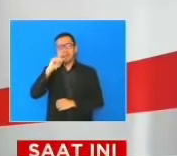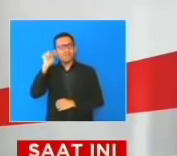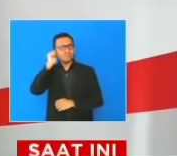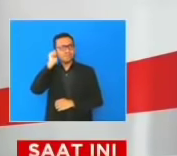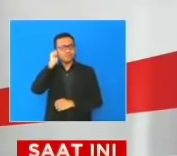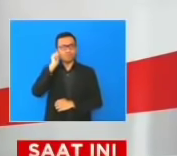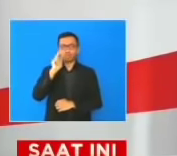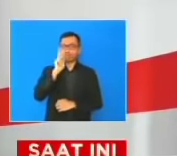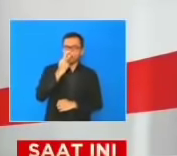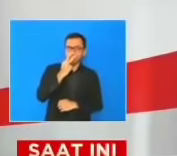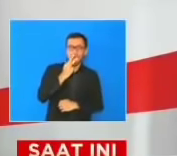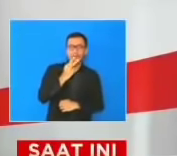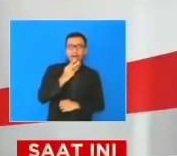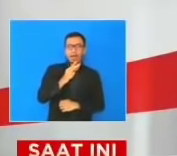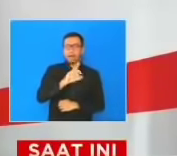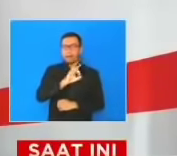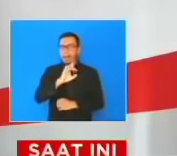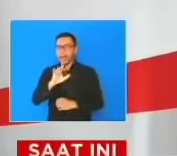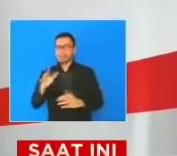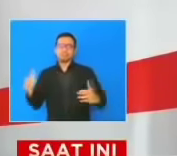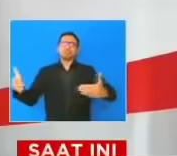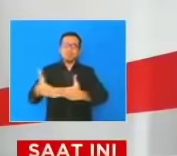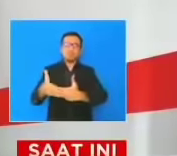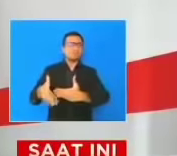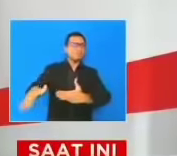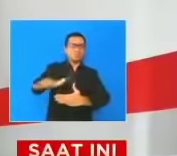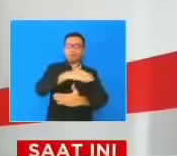melindungi sanak saudara kita yang berada di kampung,